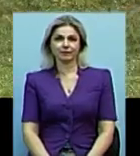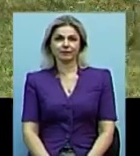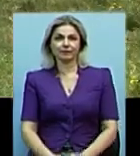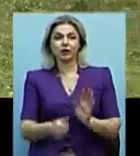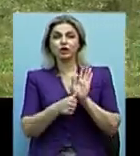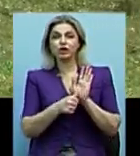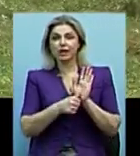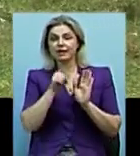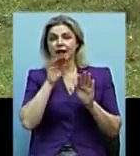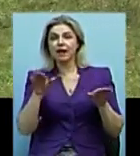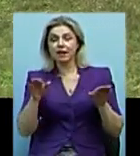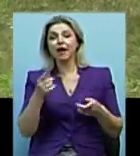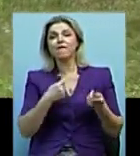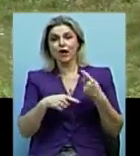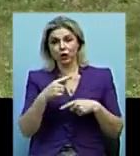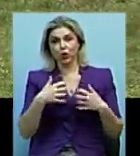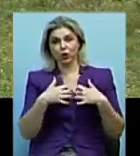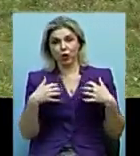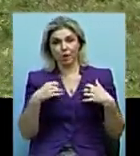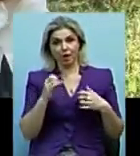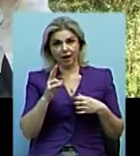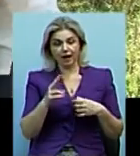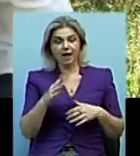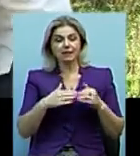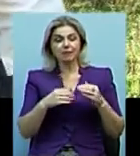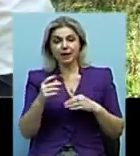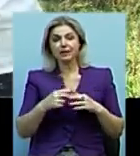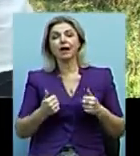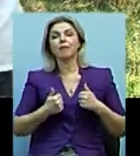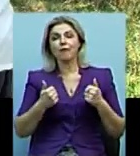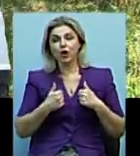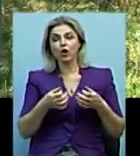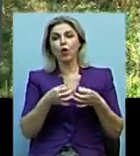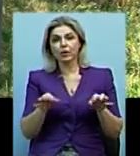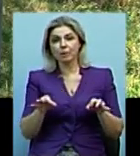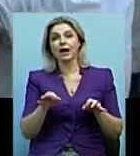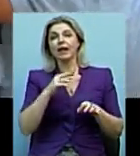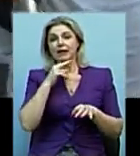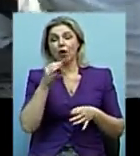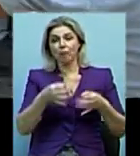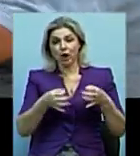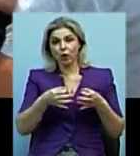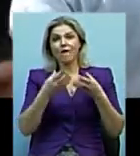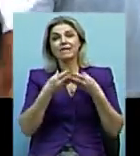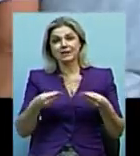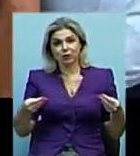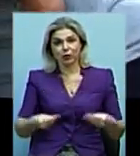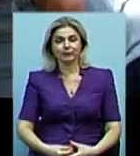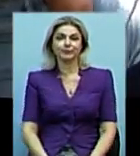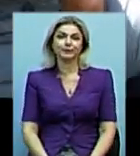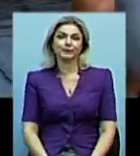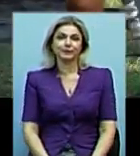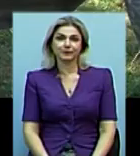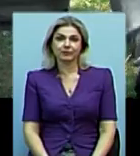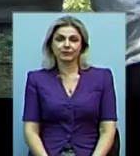Шість лелек повернули до Миколаївського зоопарку. Спеціалісти спробують випустити птахів у дику природу навесні. Світлана Кльосова, Артем Белібов,